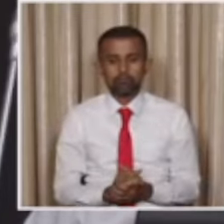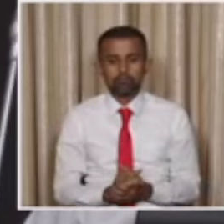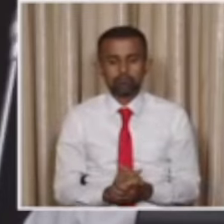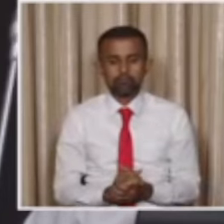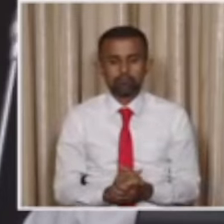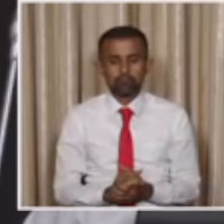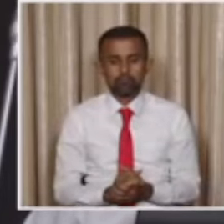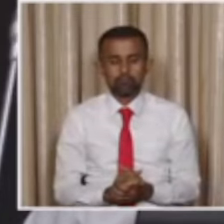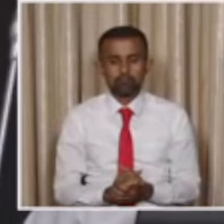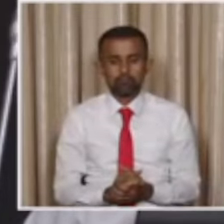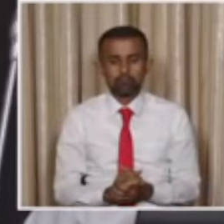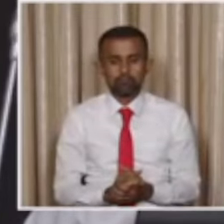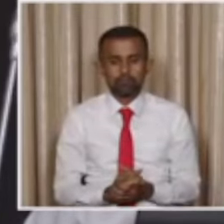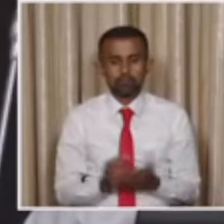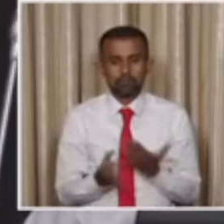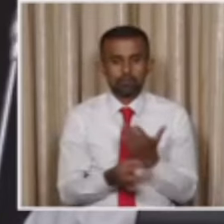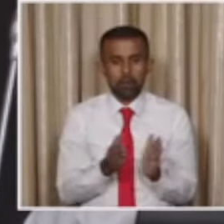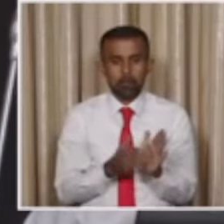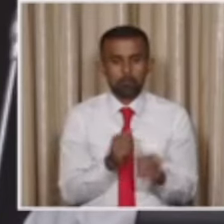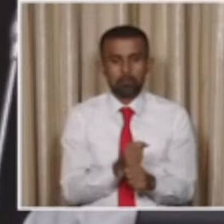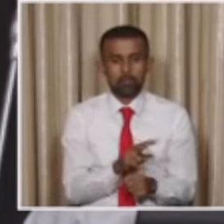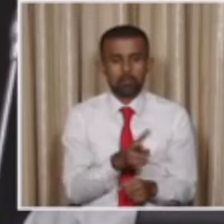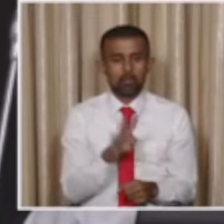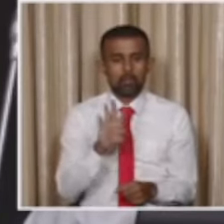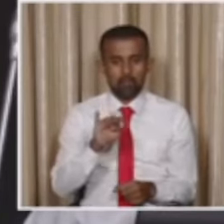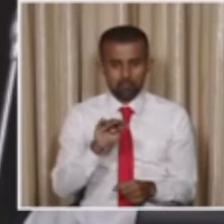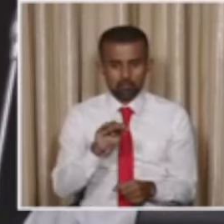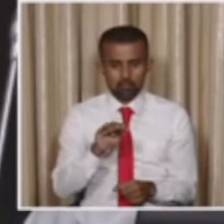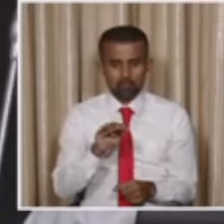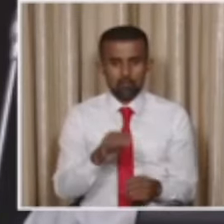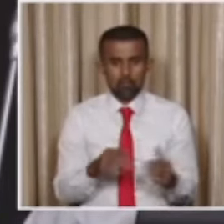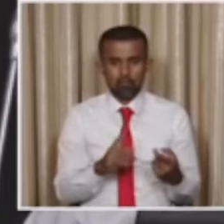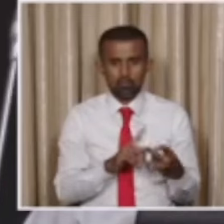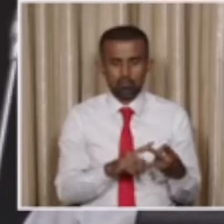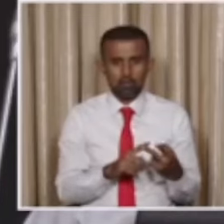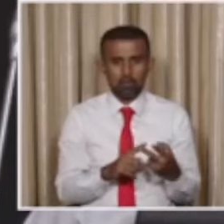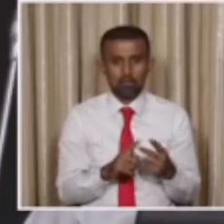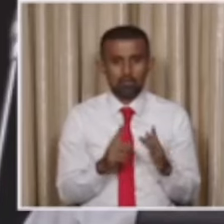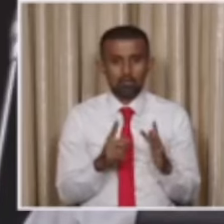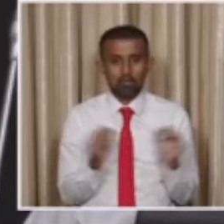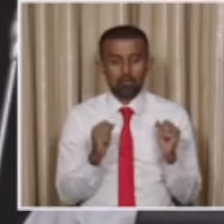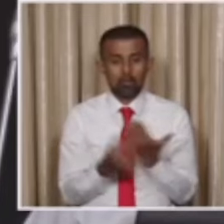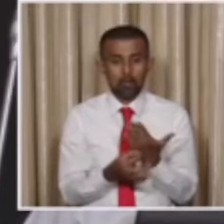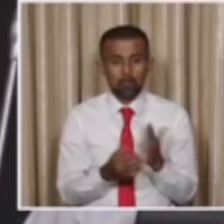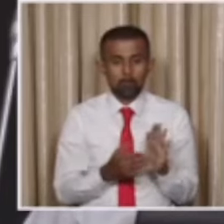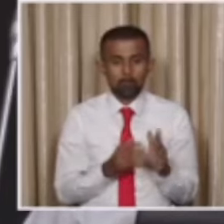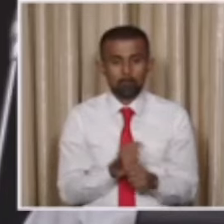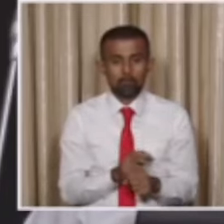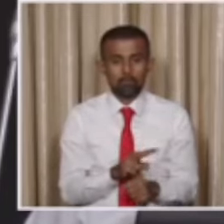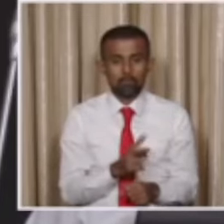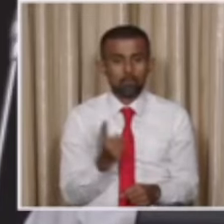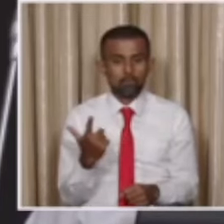එකක තියෙනවා හෙරොයින් මිලිග්‍රෑම් 240යි. තව එකක් හෙරොයින් අයිස් මත්ද්‍රව්‍ය මිලිග්‍රෑම්